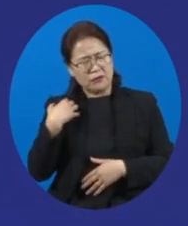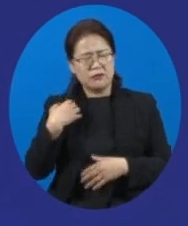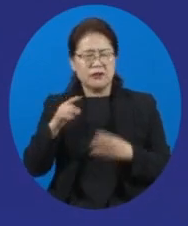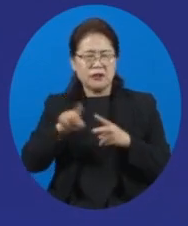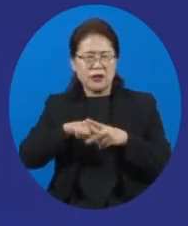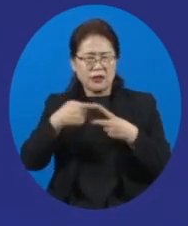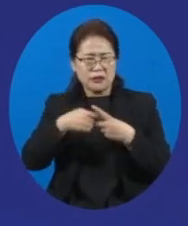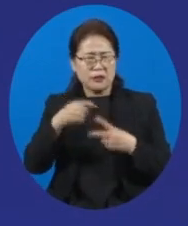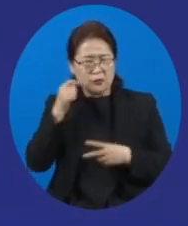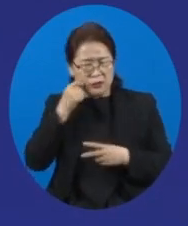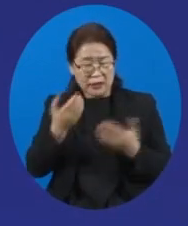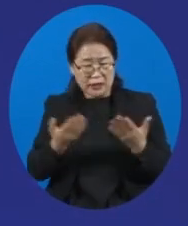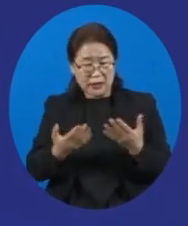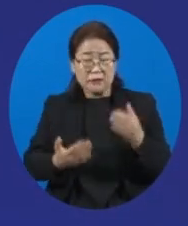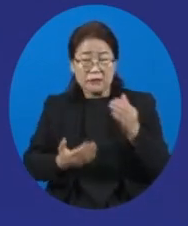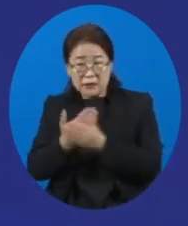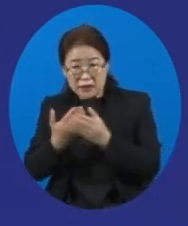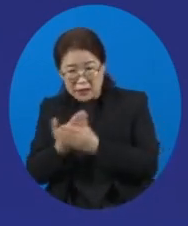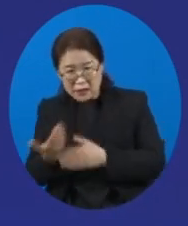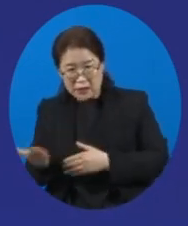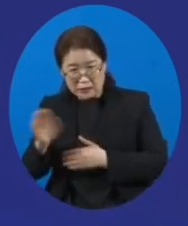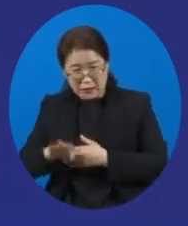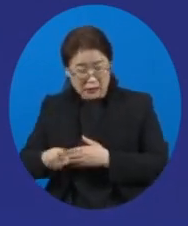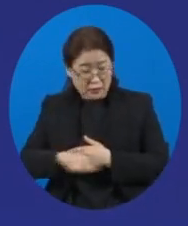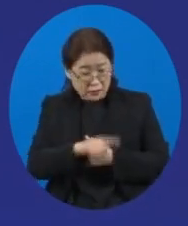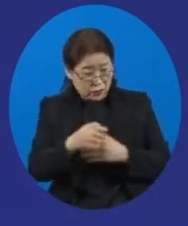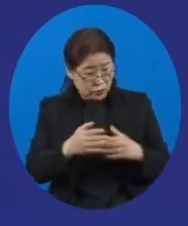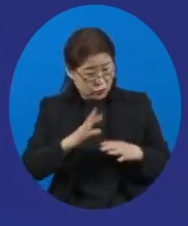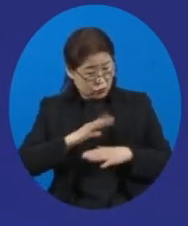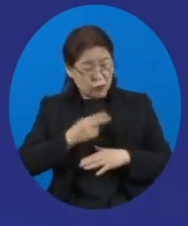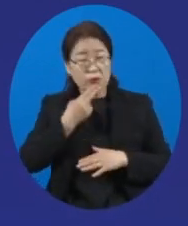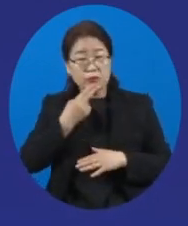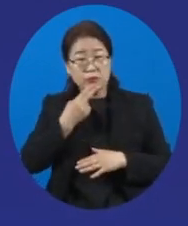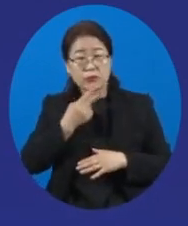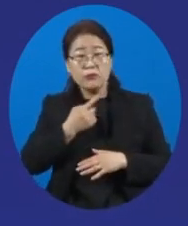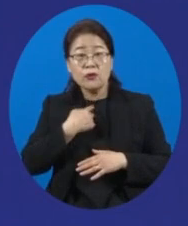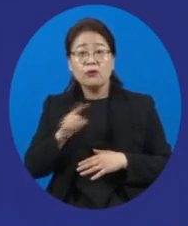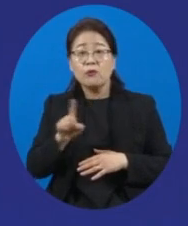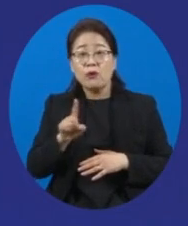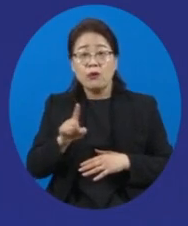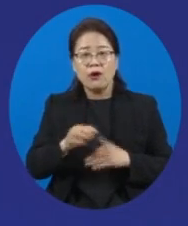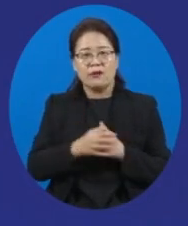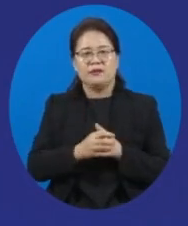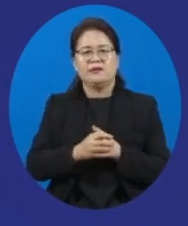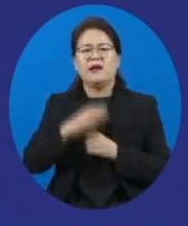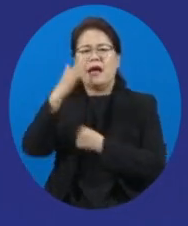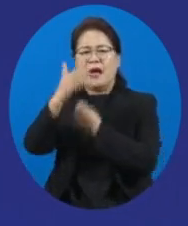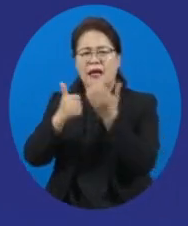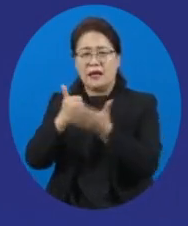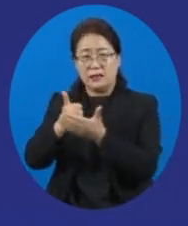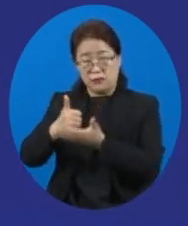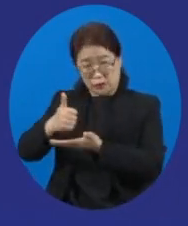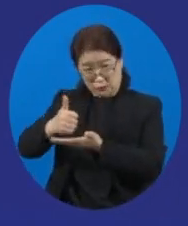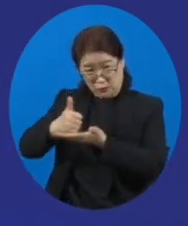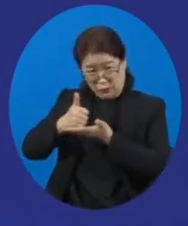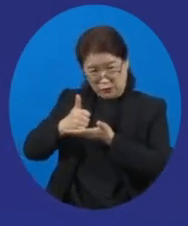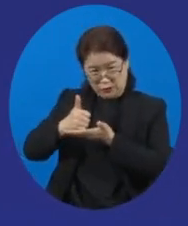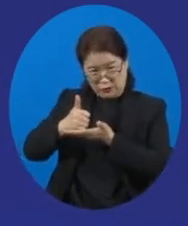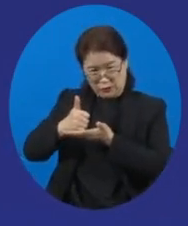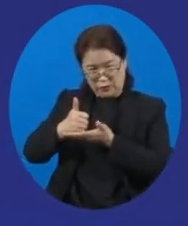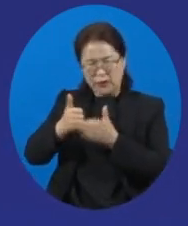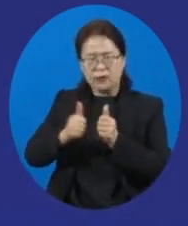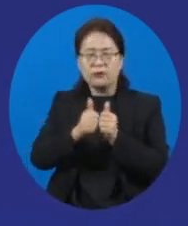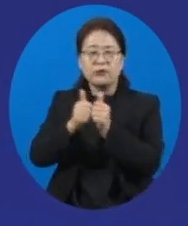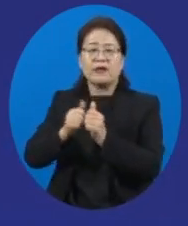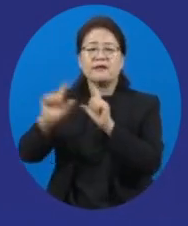있었지만 그럼에도 불구하고 그들이 두려워하지 않았던 이유는 뭐예요? 하나님을 내 앞에 모시고 살았기